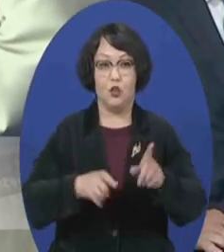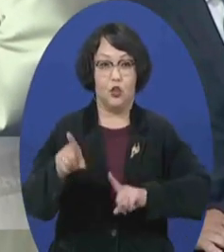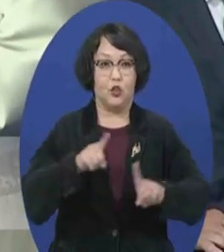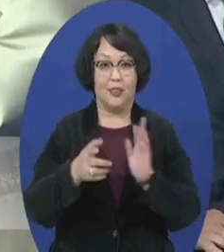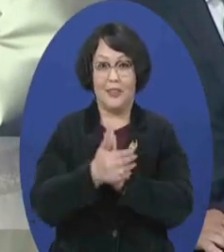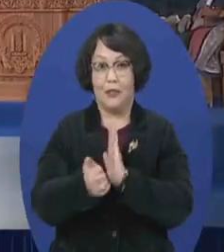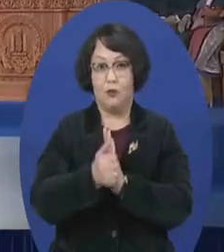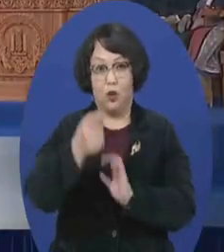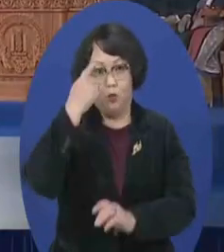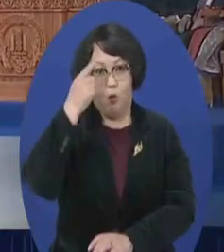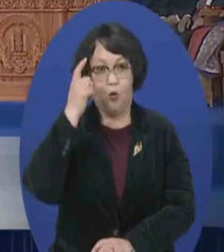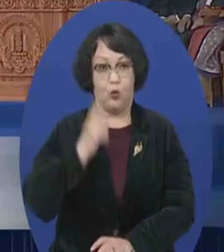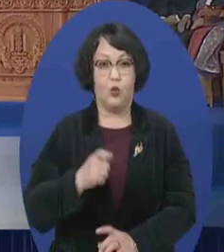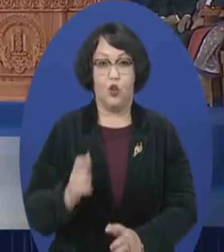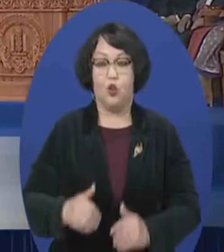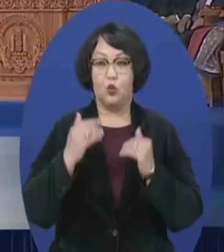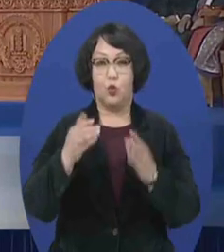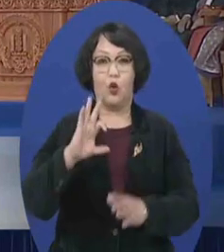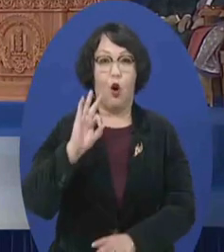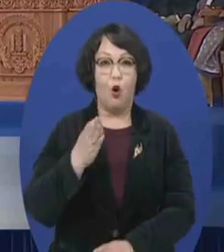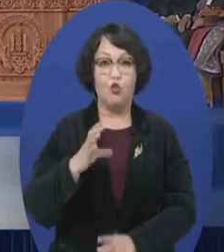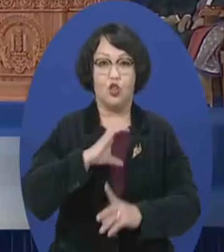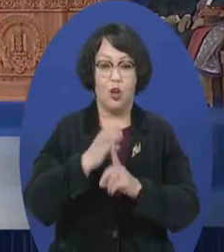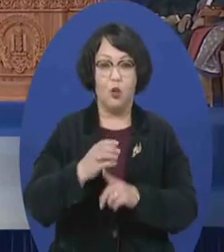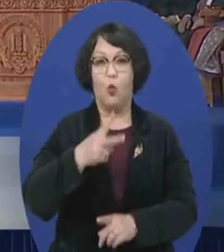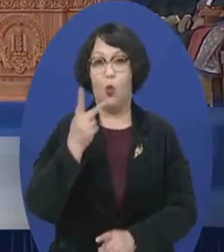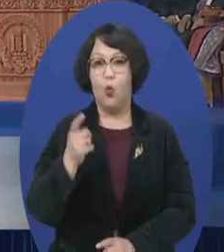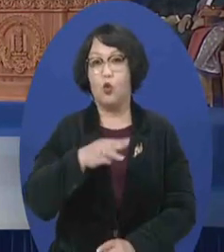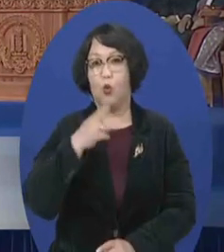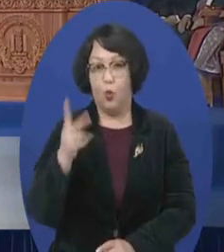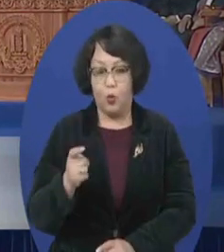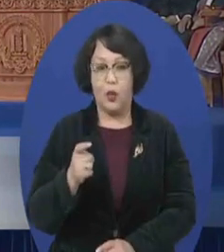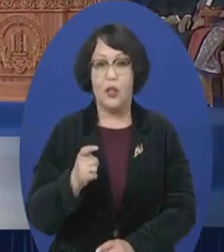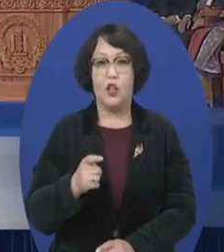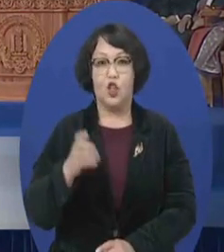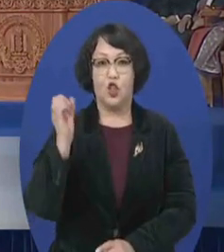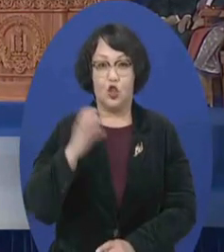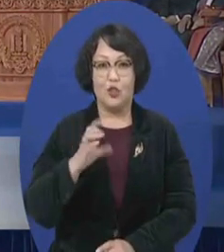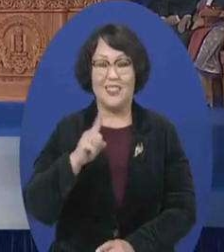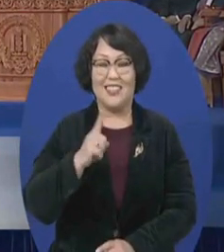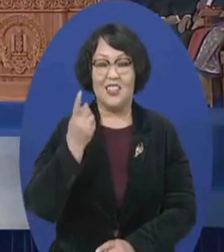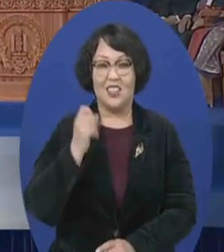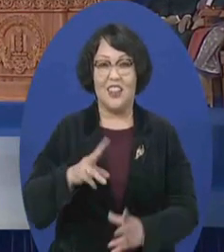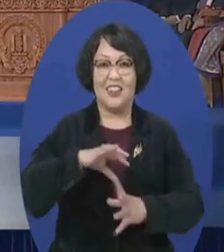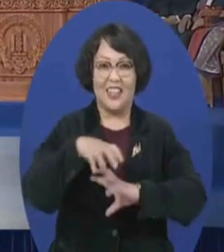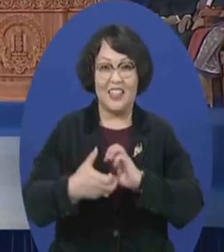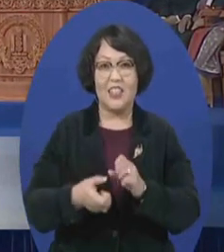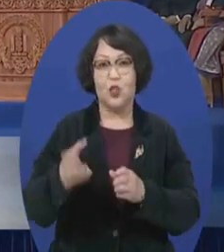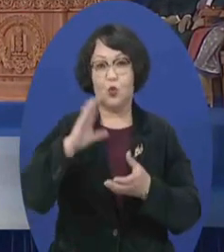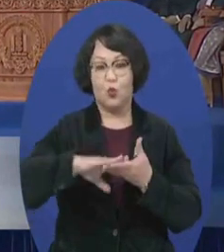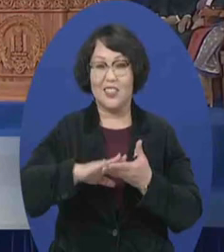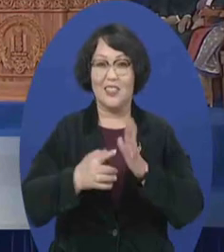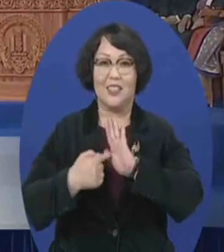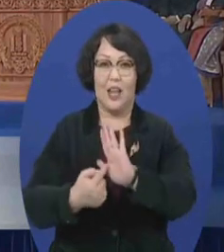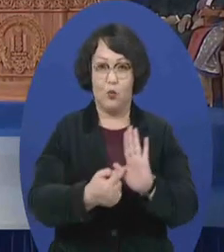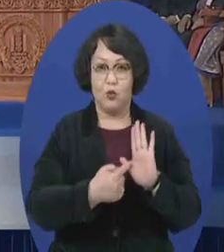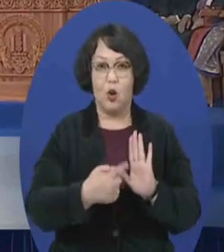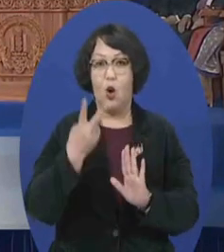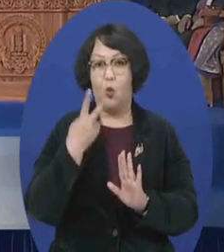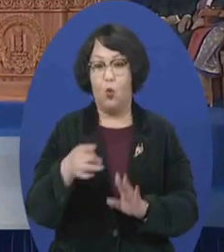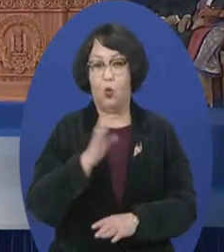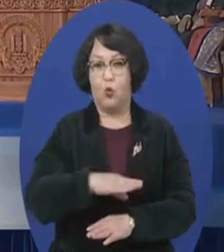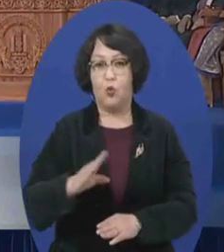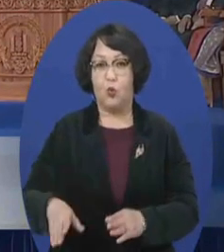чадвартай монгол хүнийг хөгжүүлэх өв соёл, үүх түүх, ёс заншлаа дэлхийн нийтэд сурчлан таниулах,